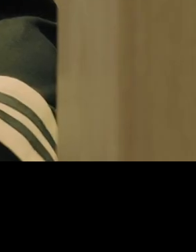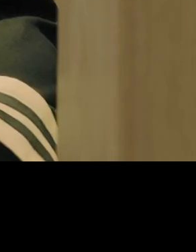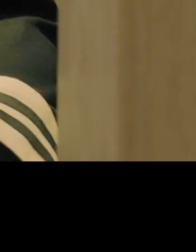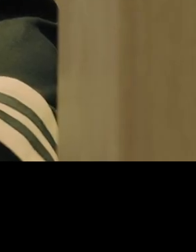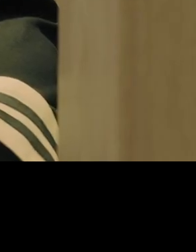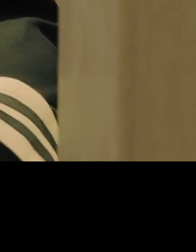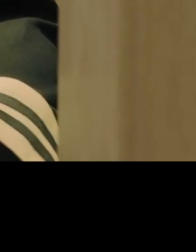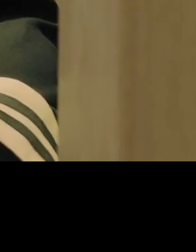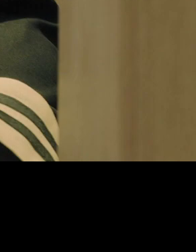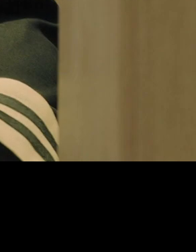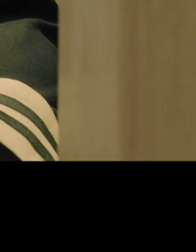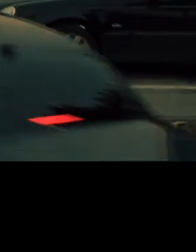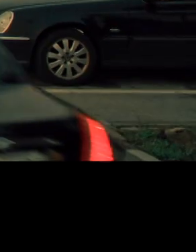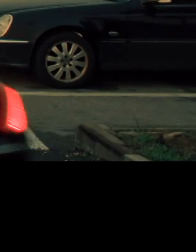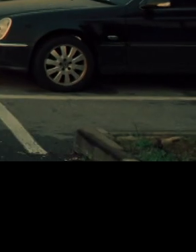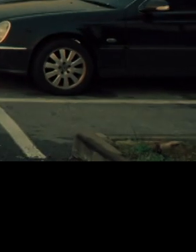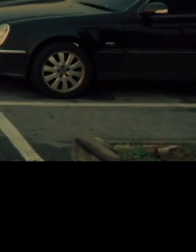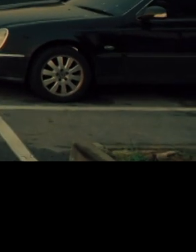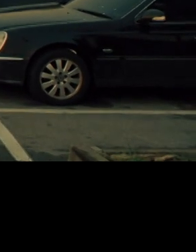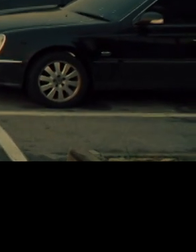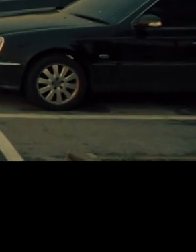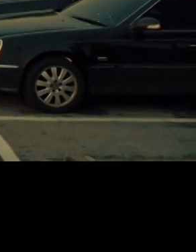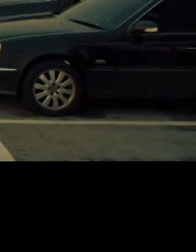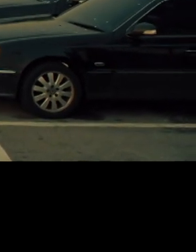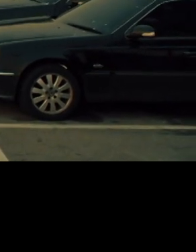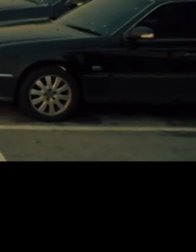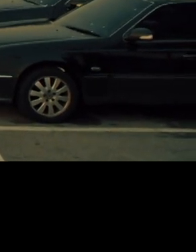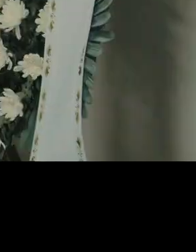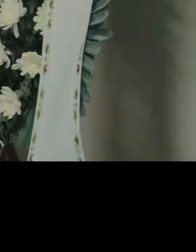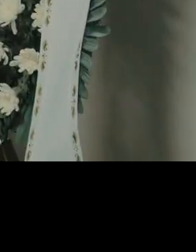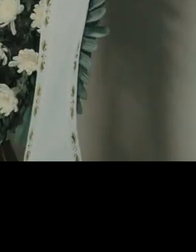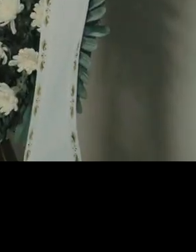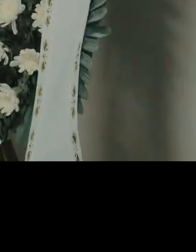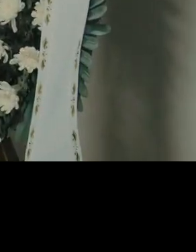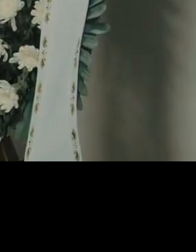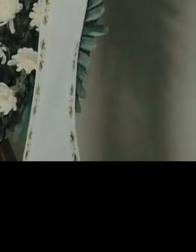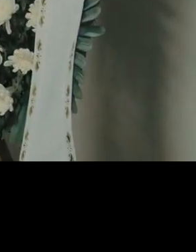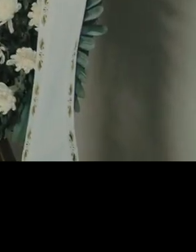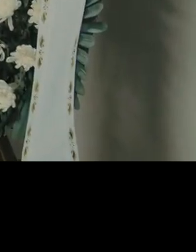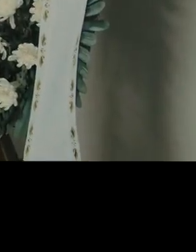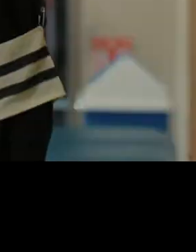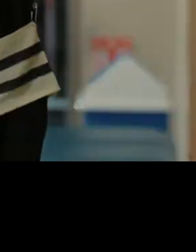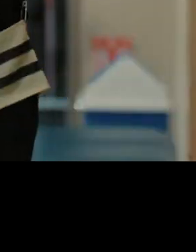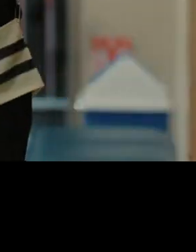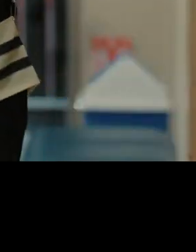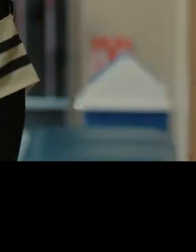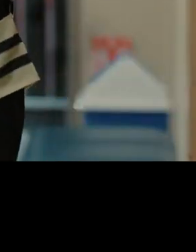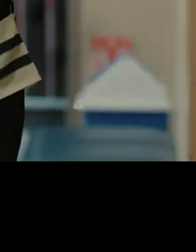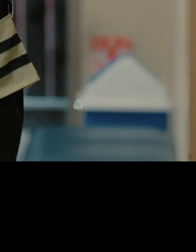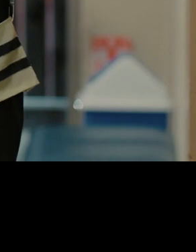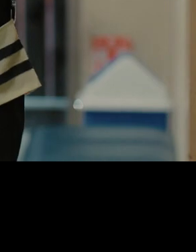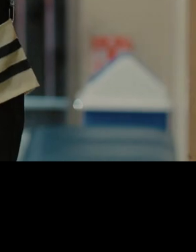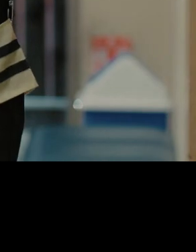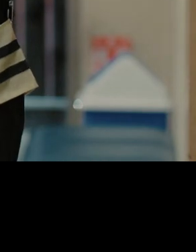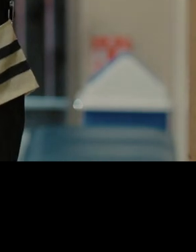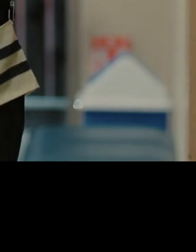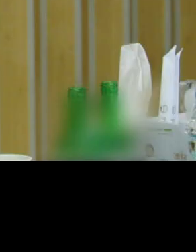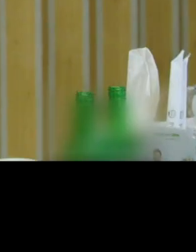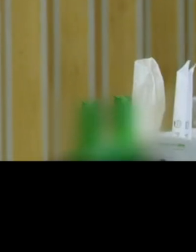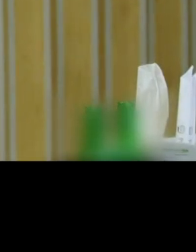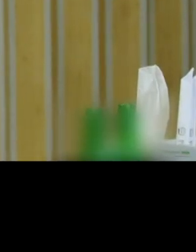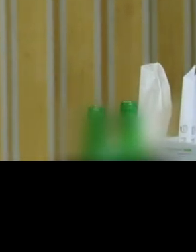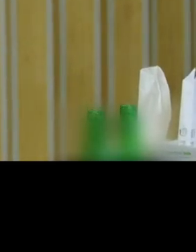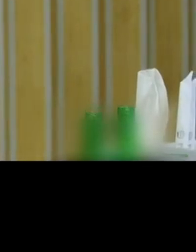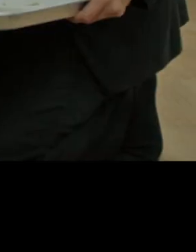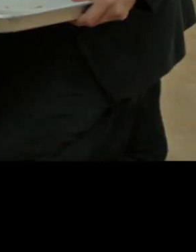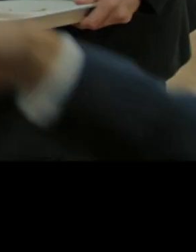다 팔아먹었지. 참네. 여기가 땅패 뭐 아지트냐 뭐야. 사람들이 어떻게 먹었어니? 상가집에 오는 놈 따라 못 오는 놈 맞달 은옥과